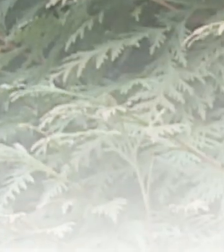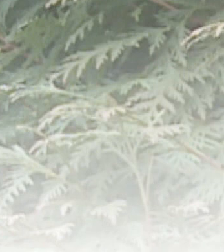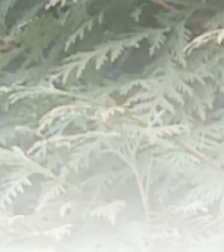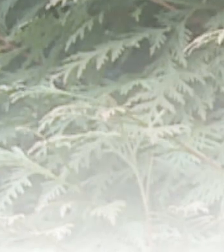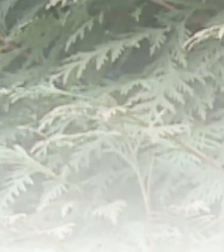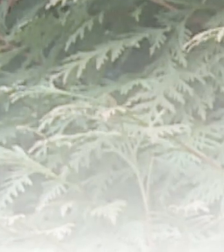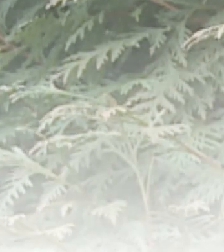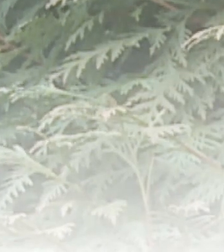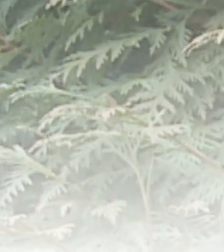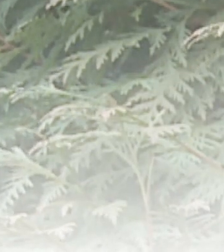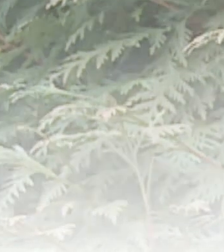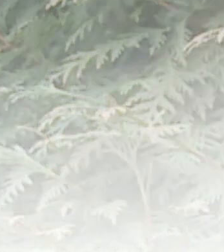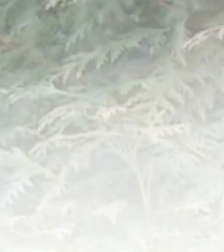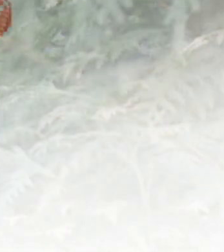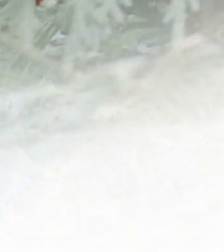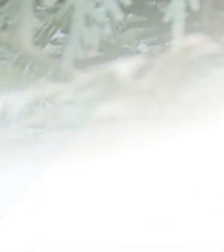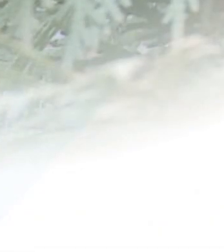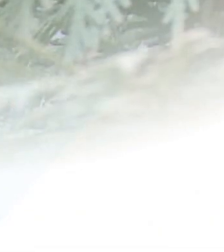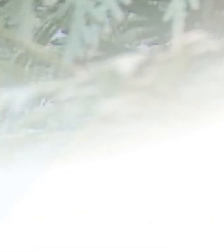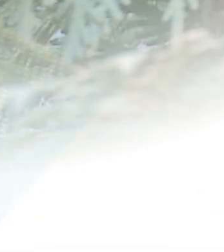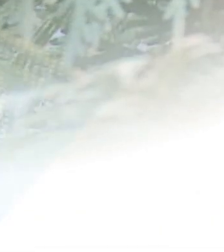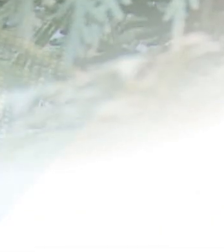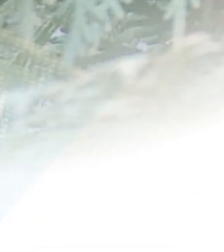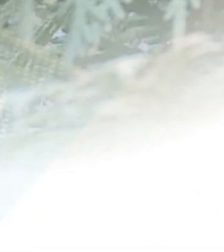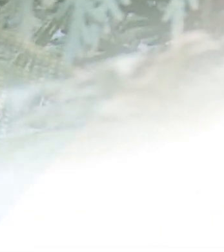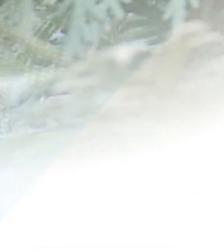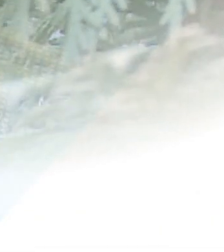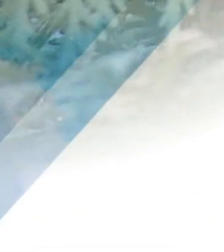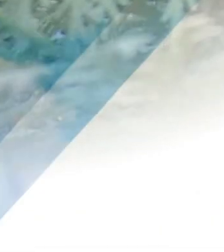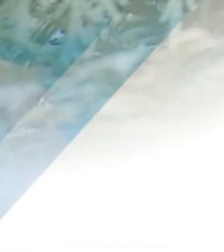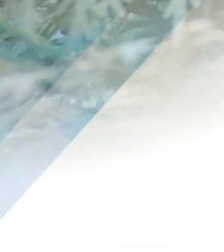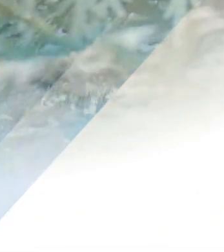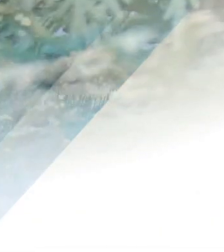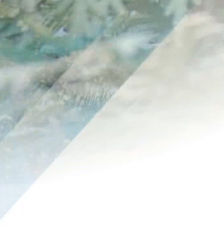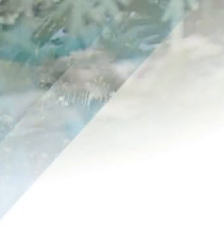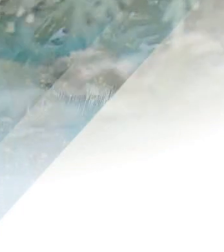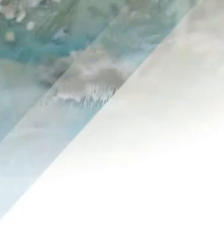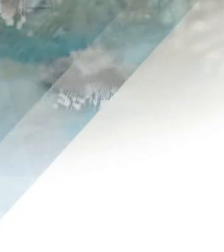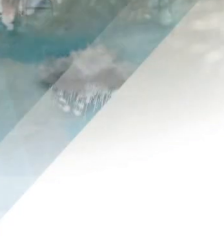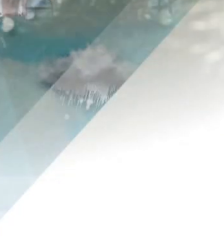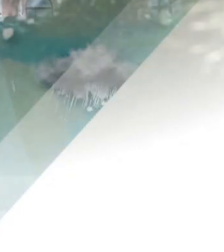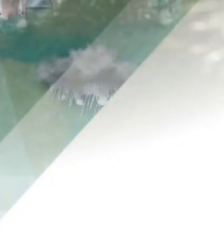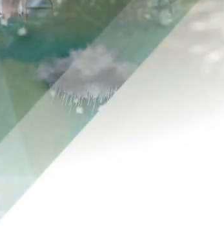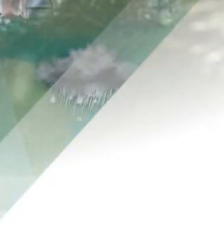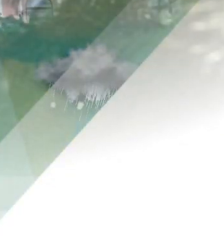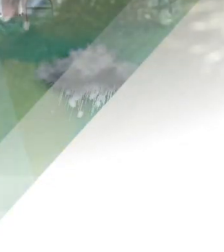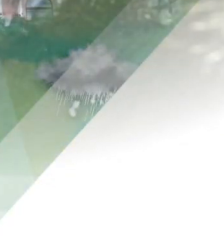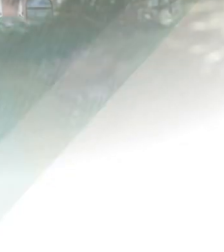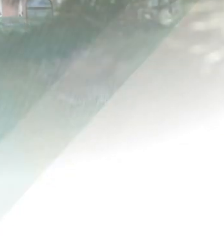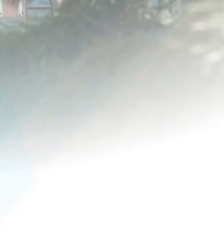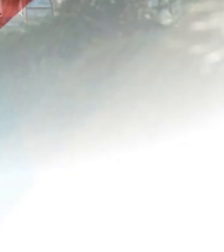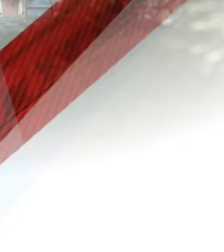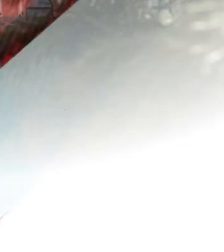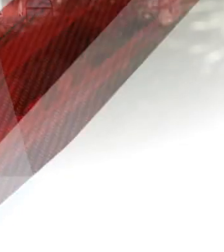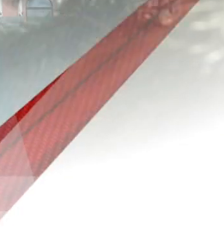мясцовасцях прысвятак называлі імем адной з іх – матруны. Па гэтым дні арыентаваліся ў тэрмінах пасеву сельскагаспадарчых